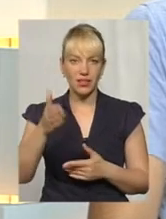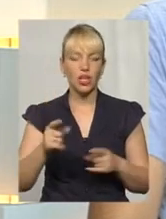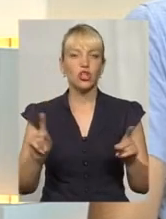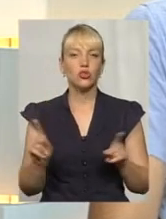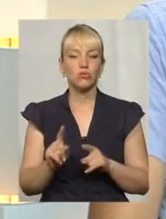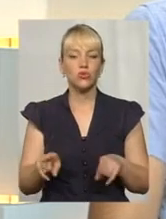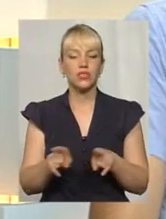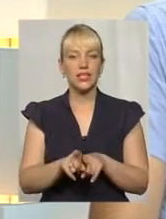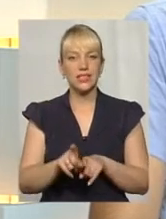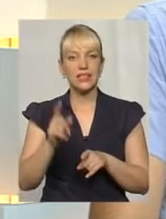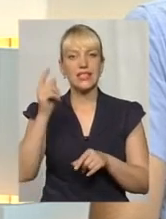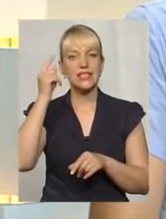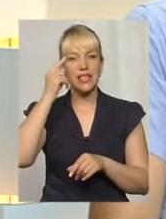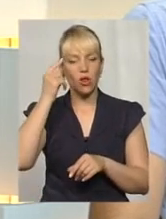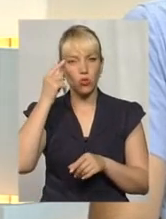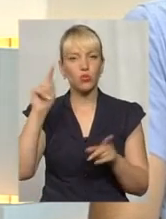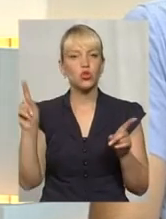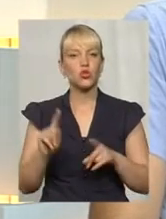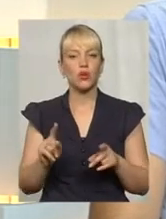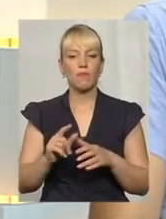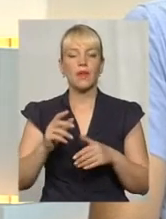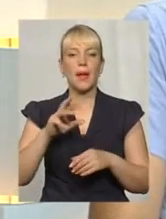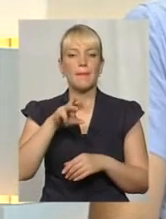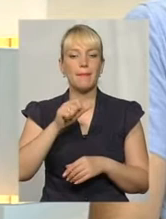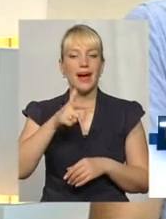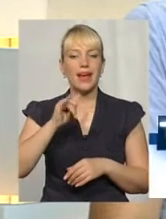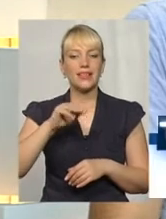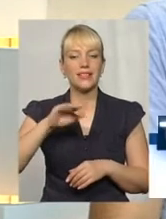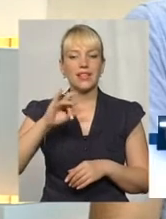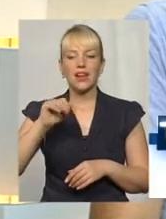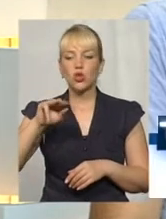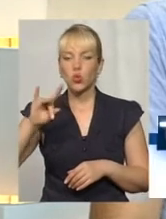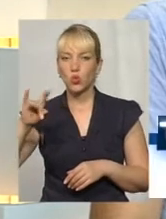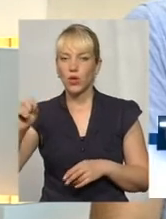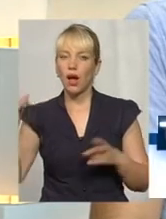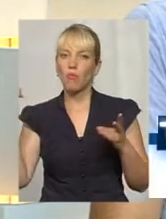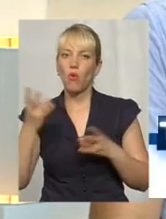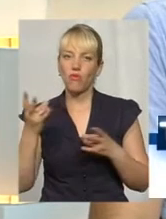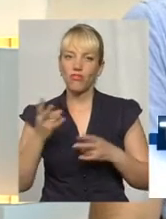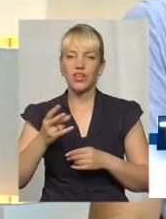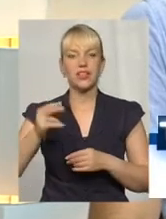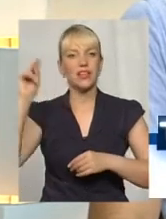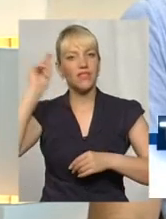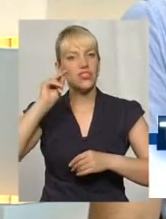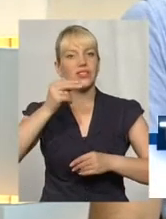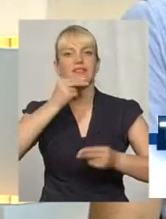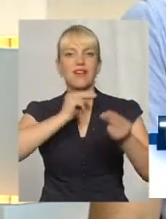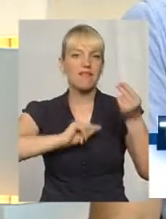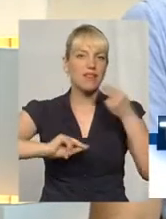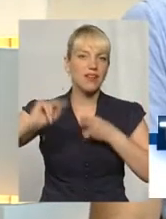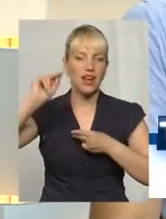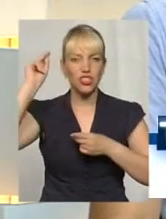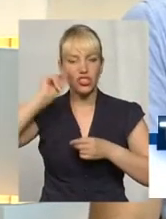задум такий, що в магістратурі повинні навчатись кращі випускники бакалаврату.